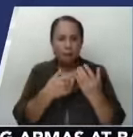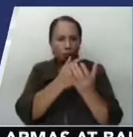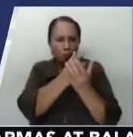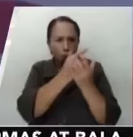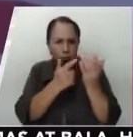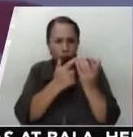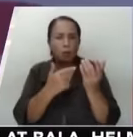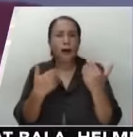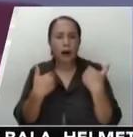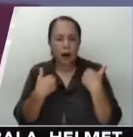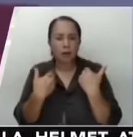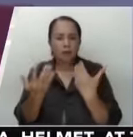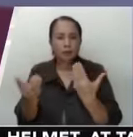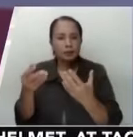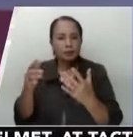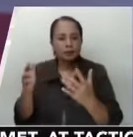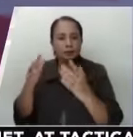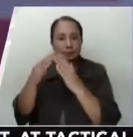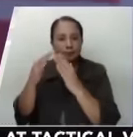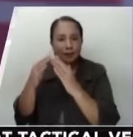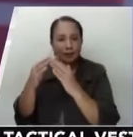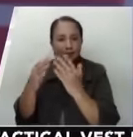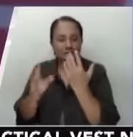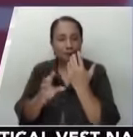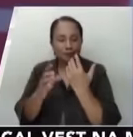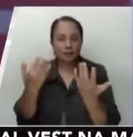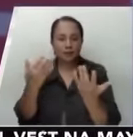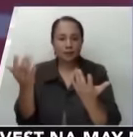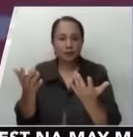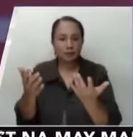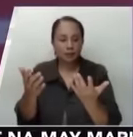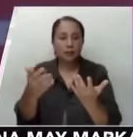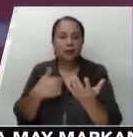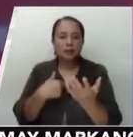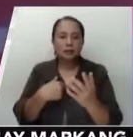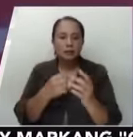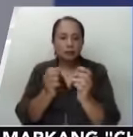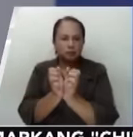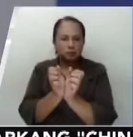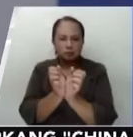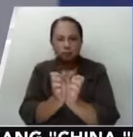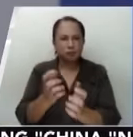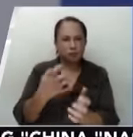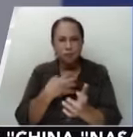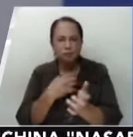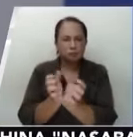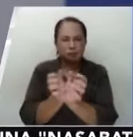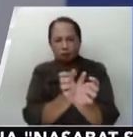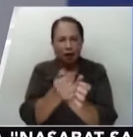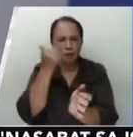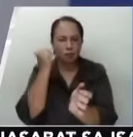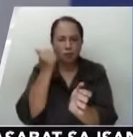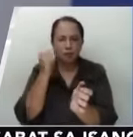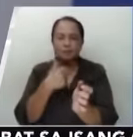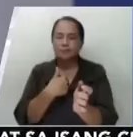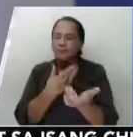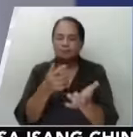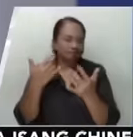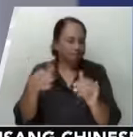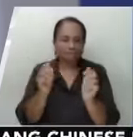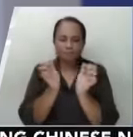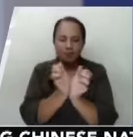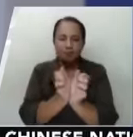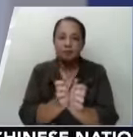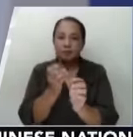tinutuluyang town hall. Pumalagpa ang Chino ng poposasana pero hindi umubra sa mga otoridad. Tinangka namang suhulan ang mga